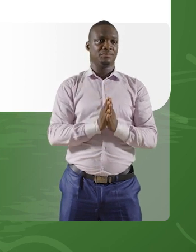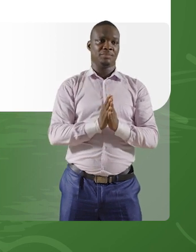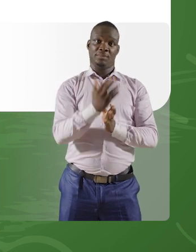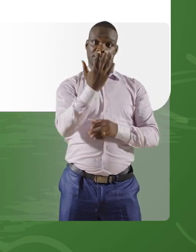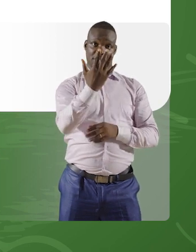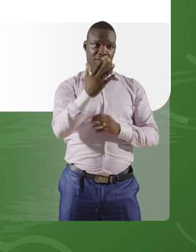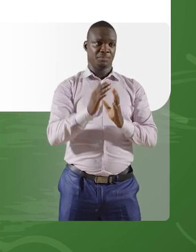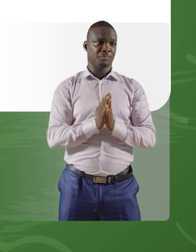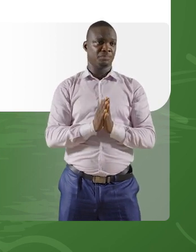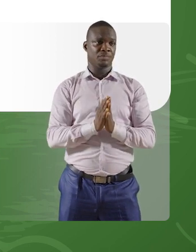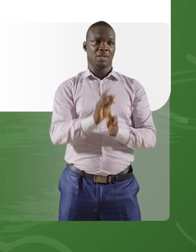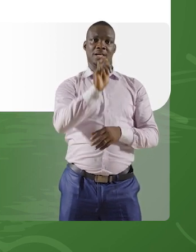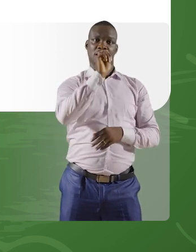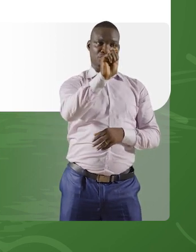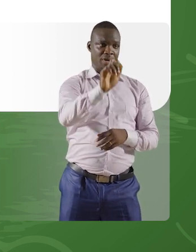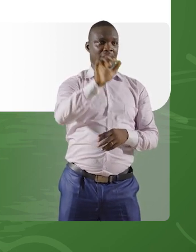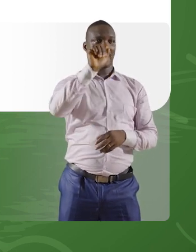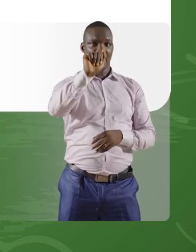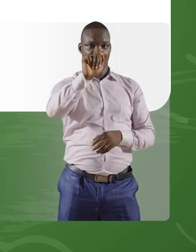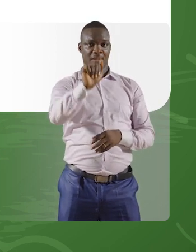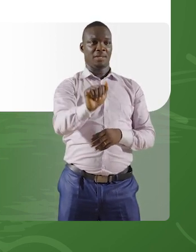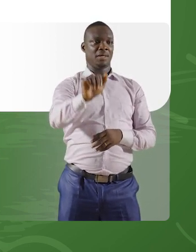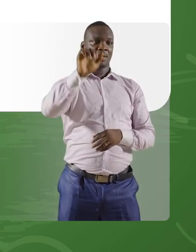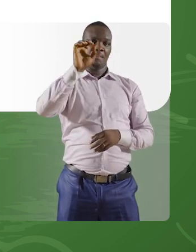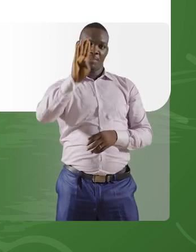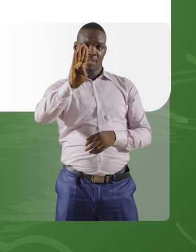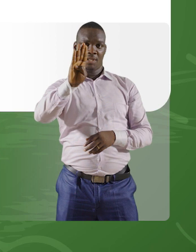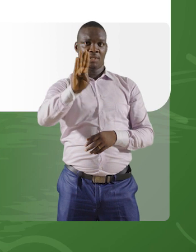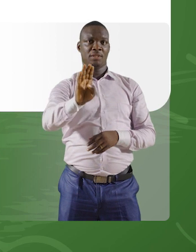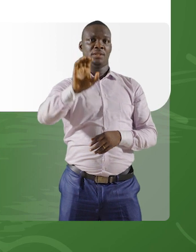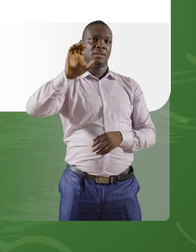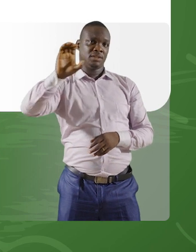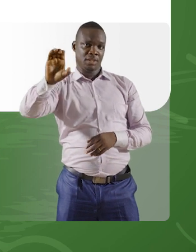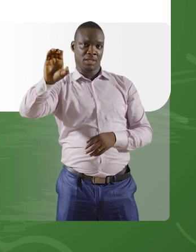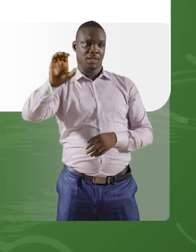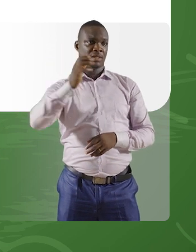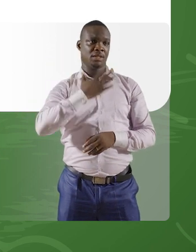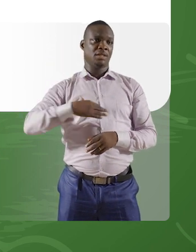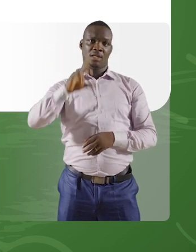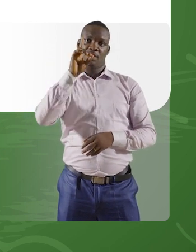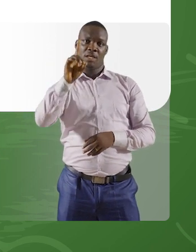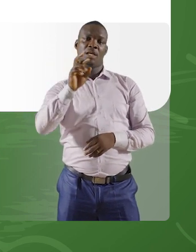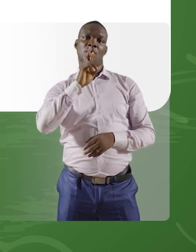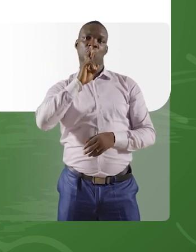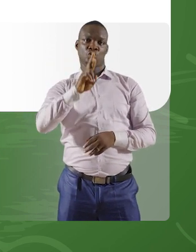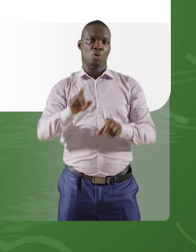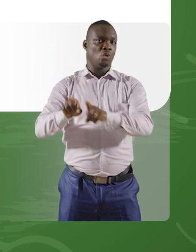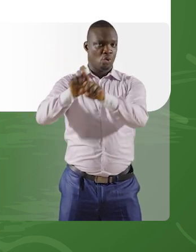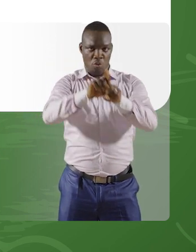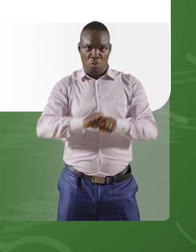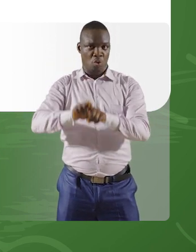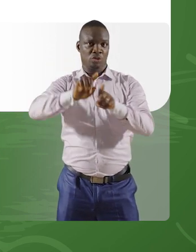5. Les points A, B, C et D